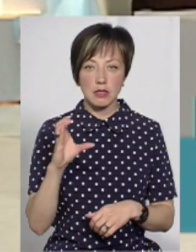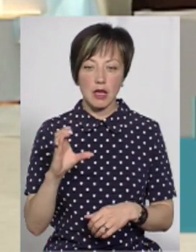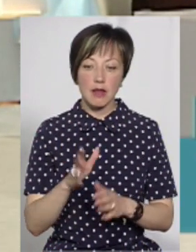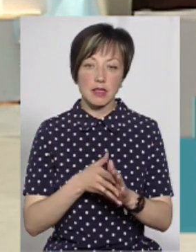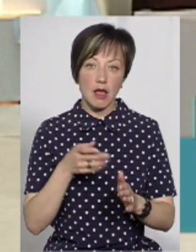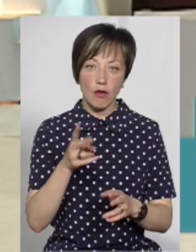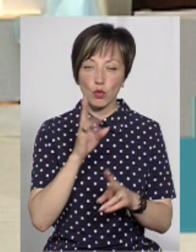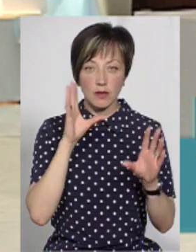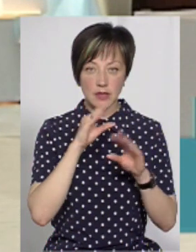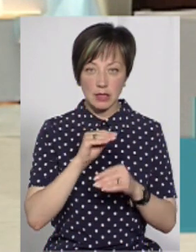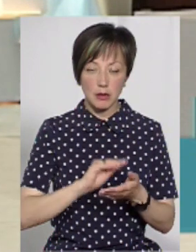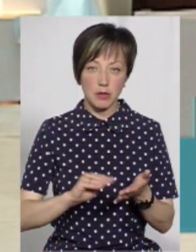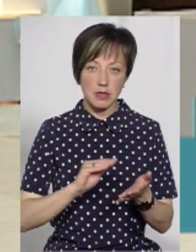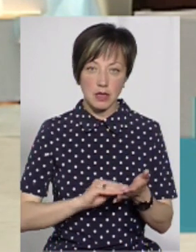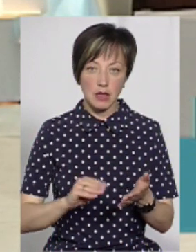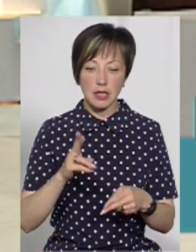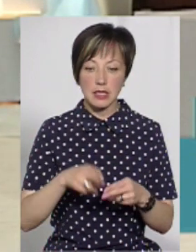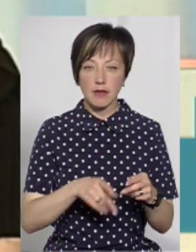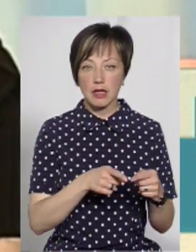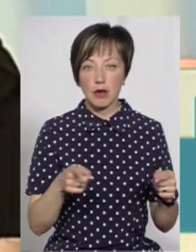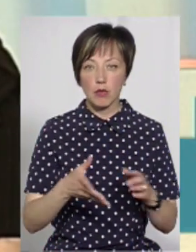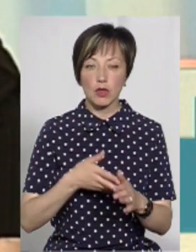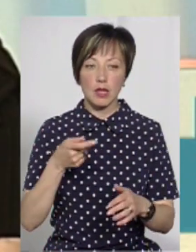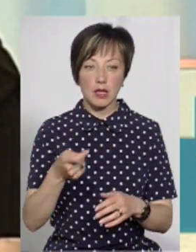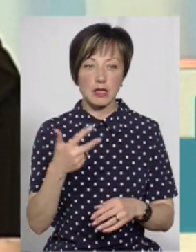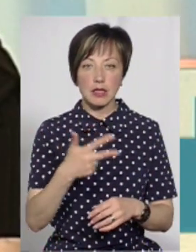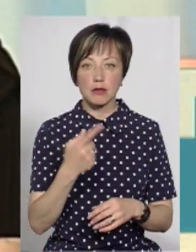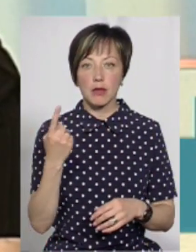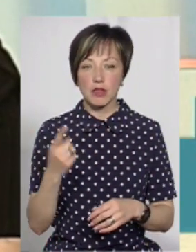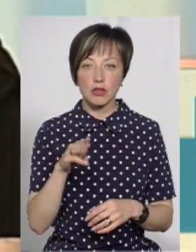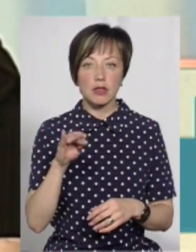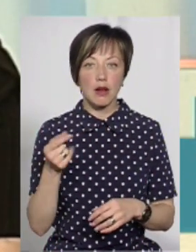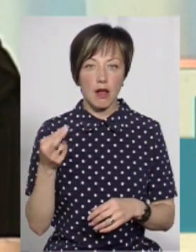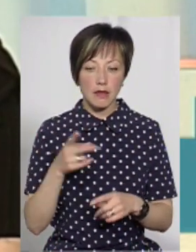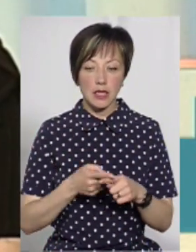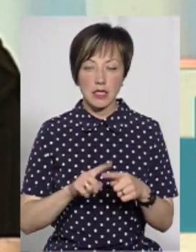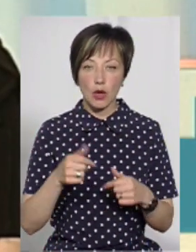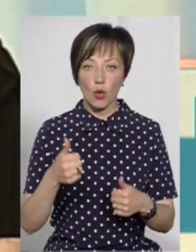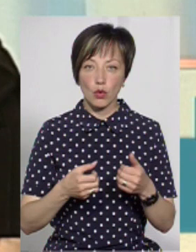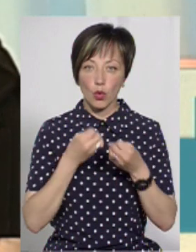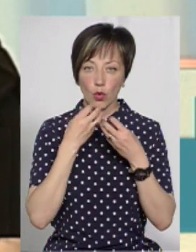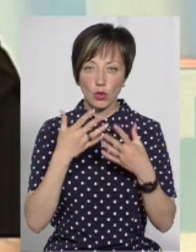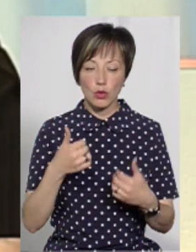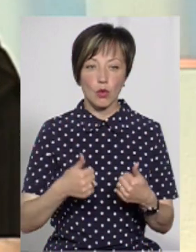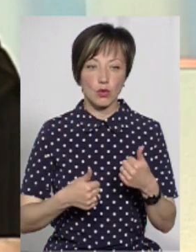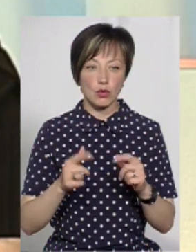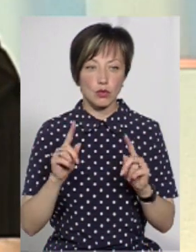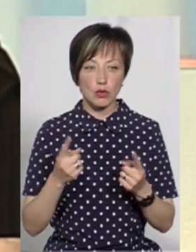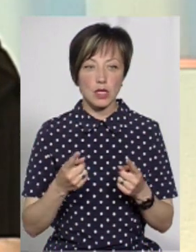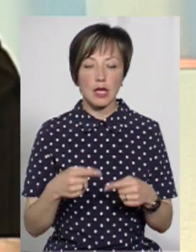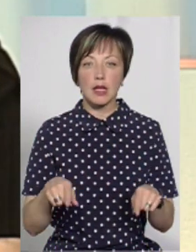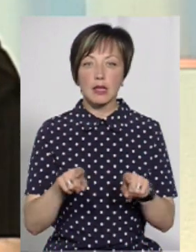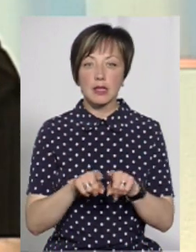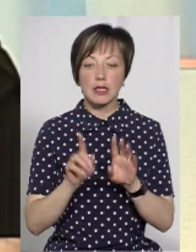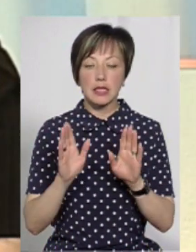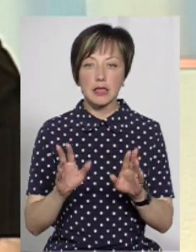заявку або розробити кінцевий термін подання заявок 31 травня на цей конкурс. Хороший дуже конкурс. Там